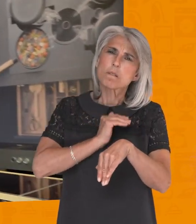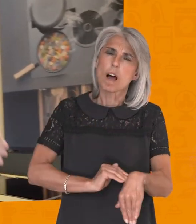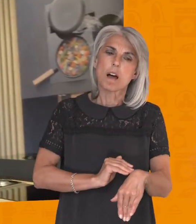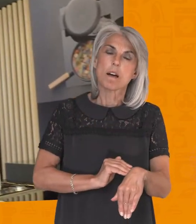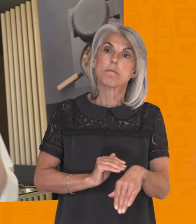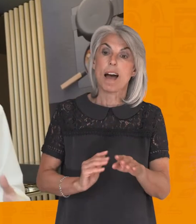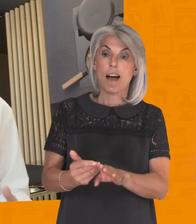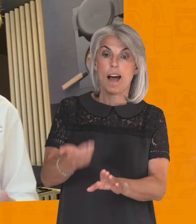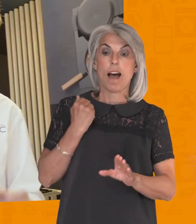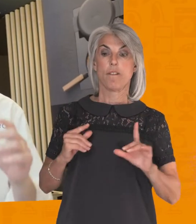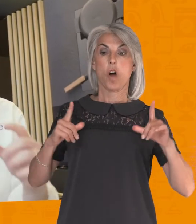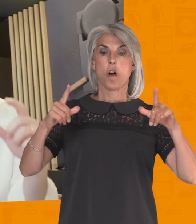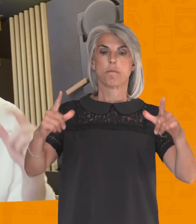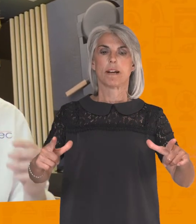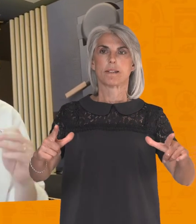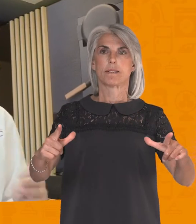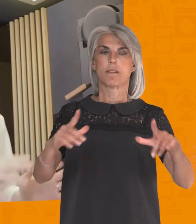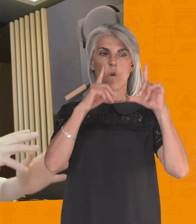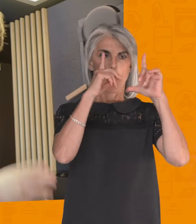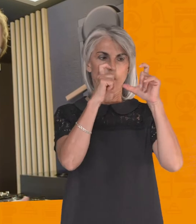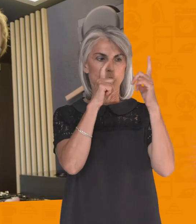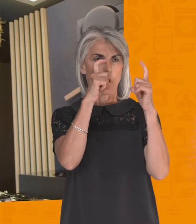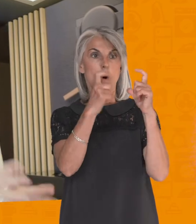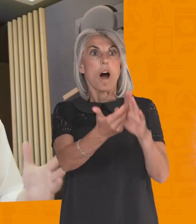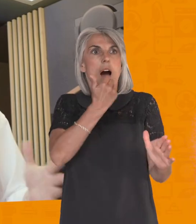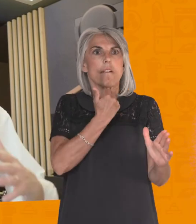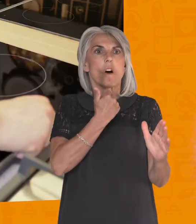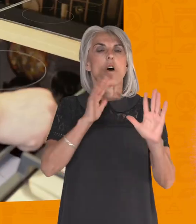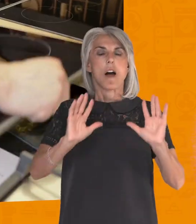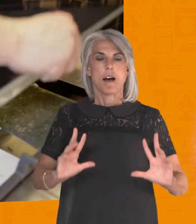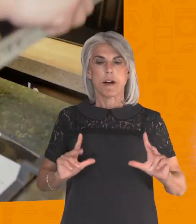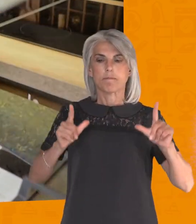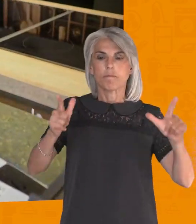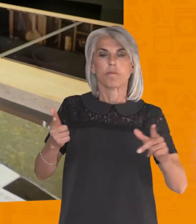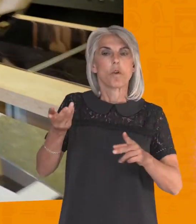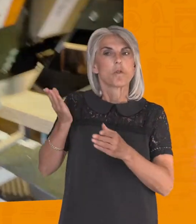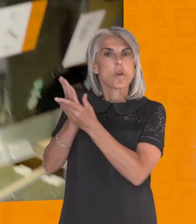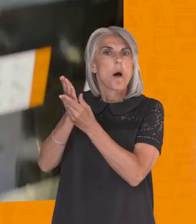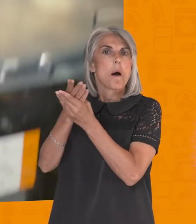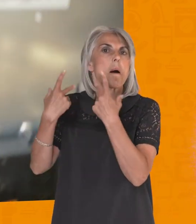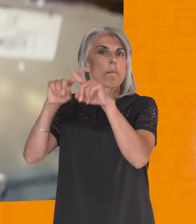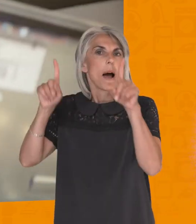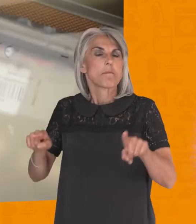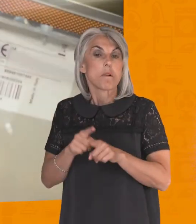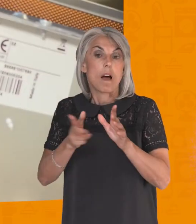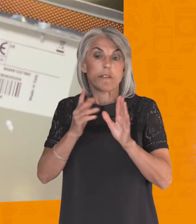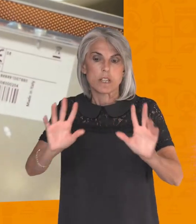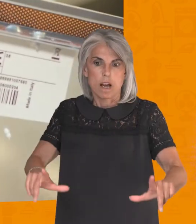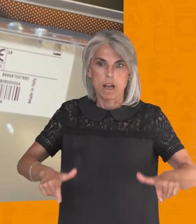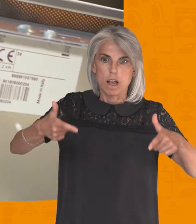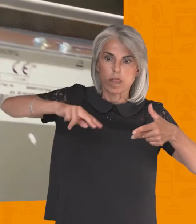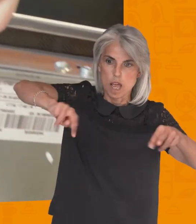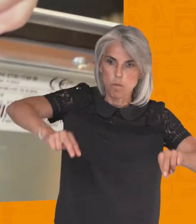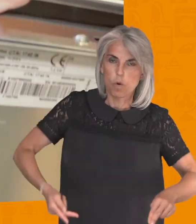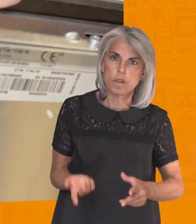quand vous placez une nouvelle taxe simplement prenez la photo de la plaque signalétique est stocké là dans vos archives dans vos papiers ça vous évite simplement d'aller rechercher de